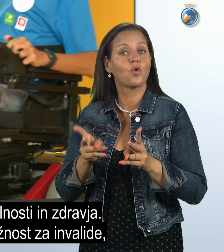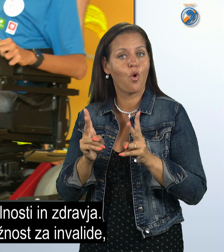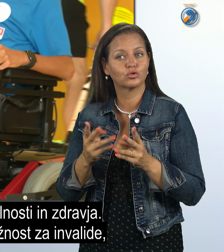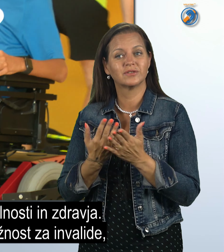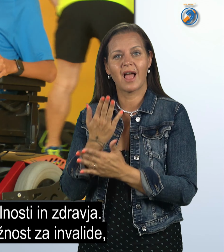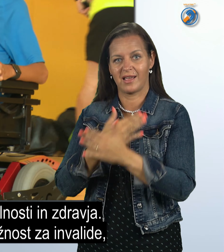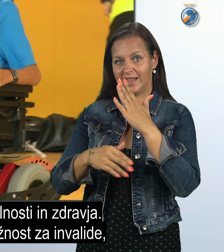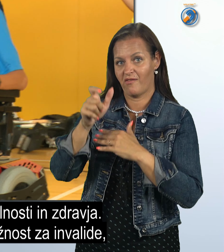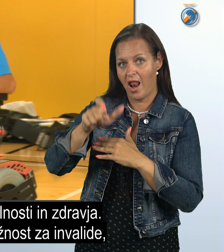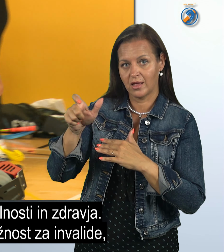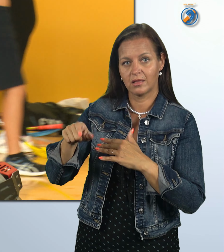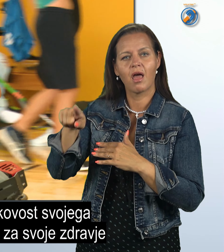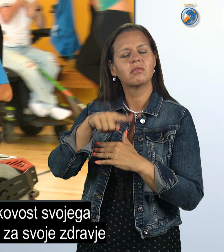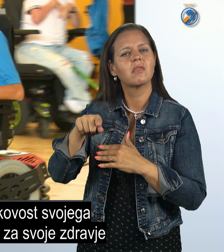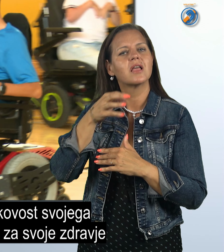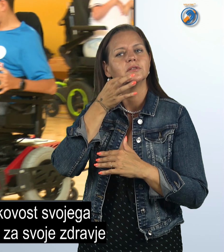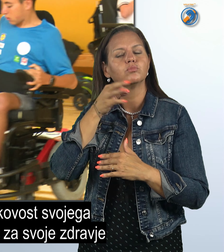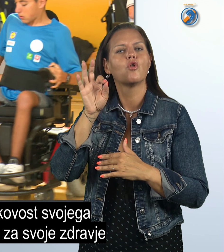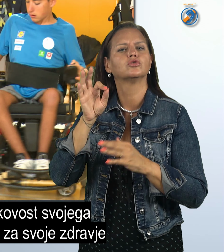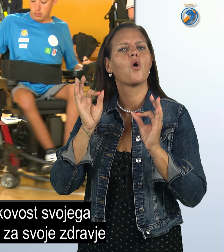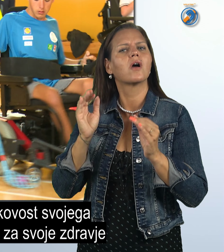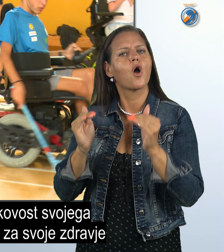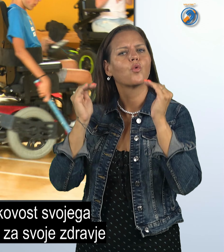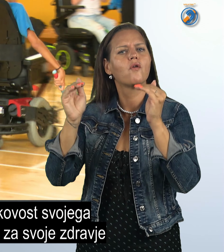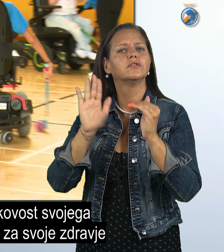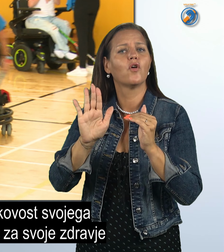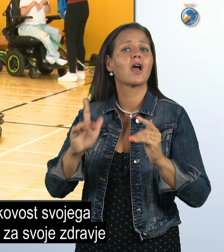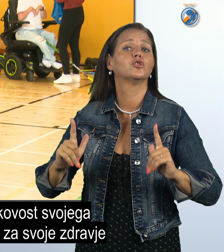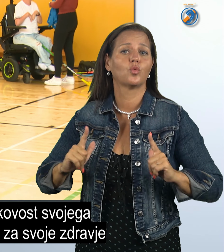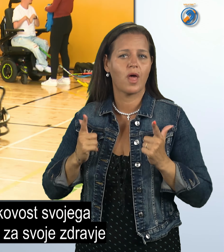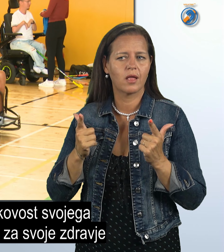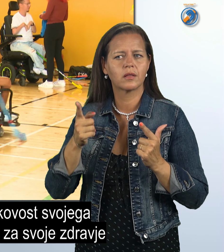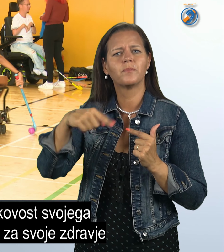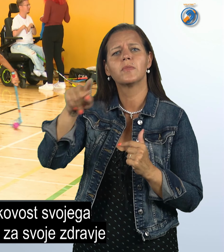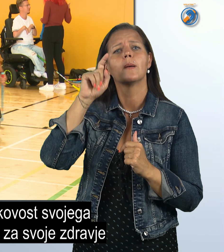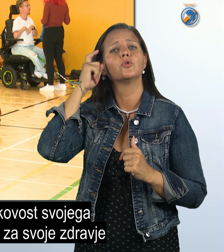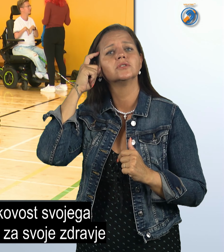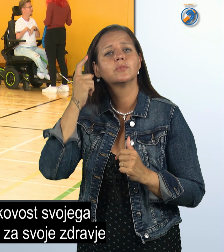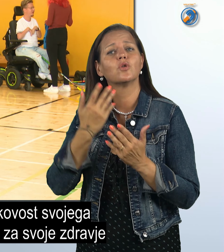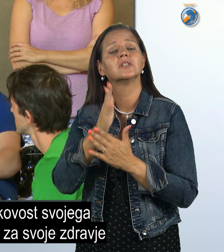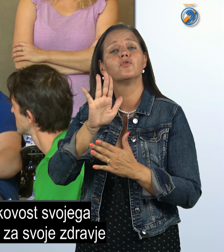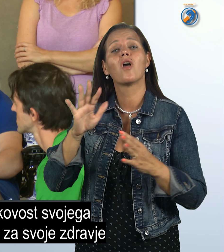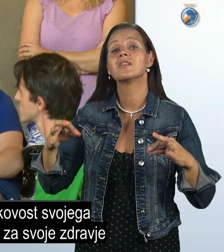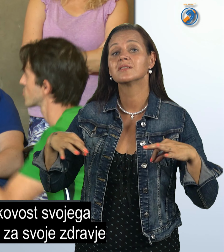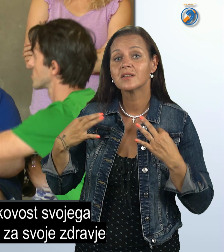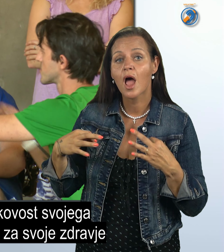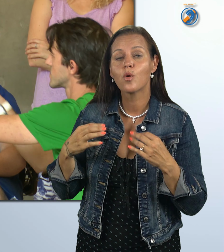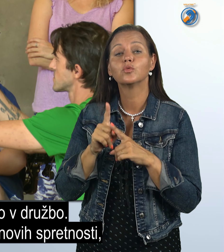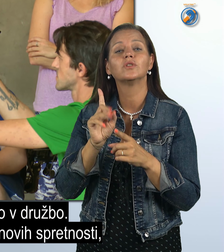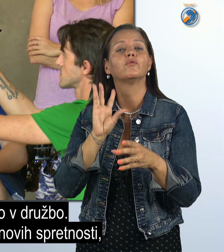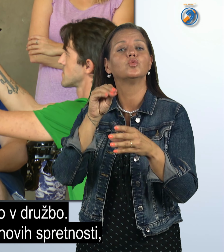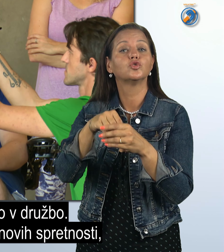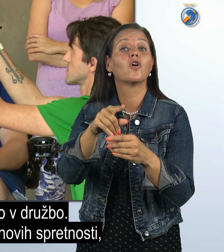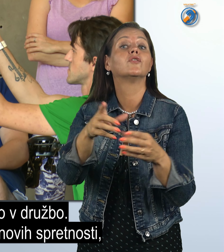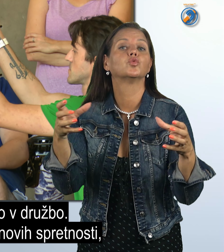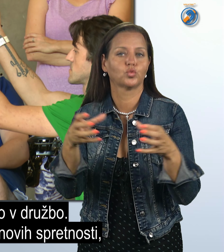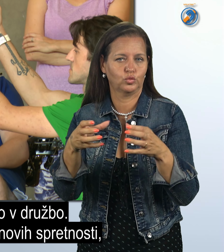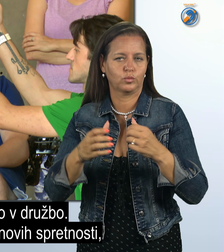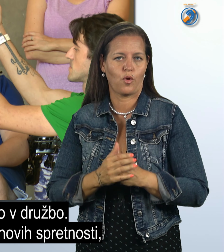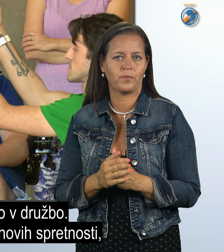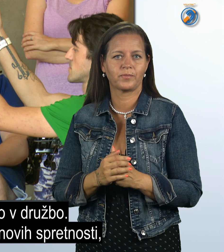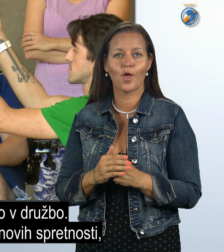tudi velika priložnost za invalide, da izboljšajo kakovost svojega življenja, poskrbijo za svoje zdravje in se vključijo v družbo.